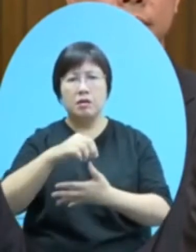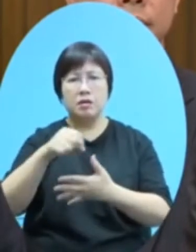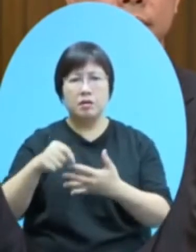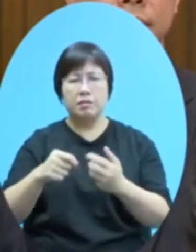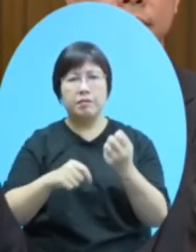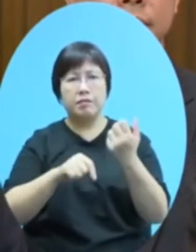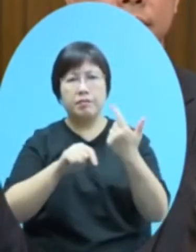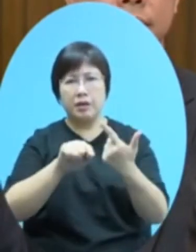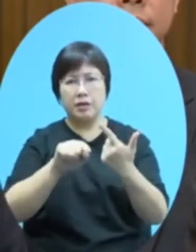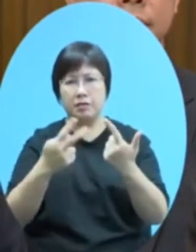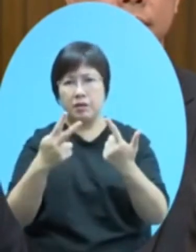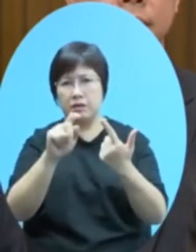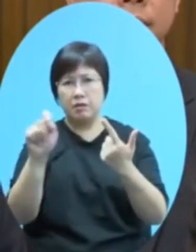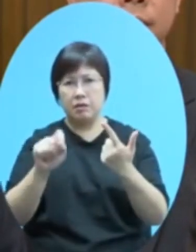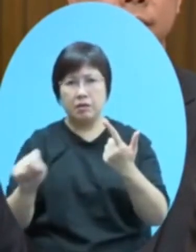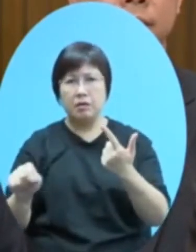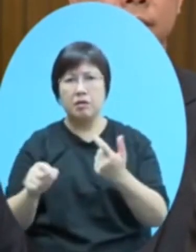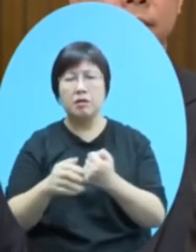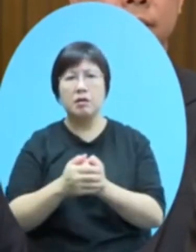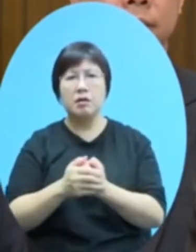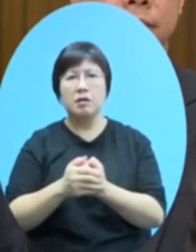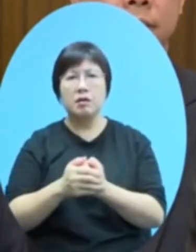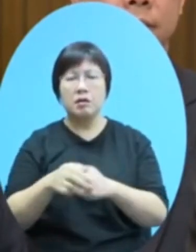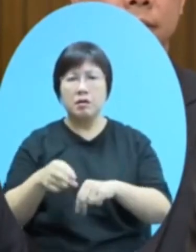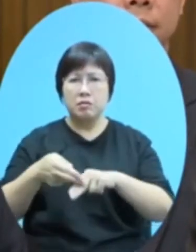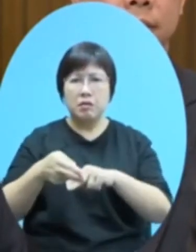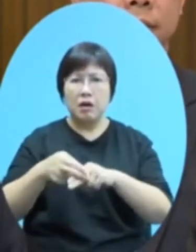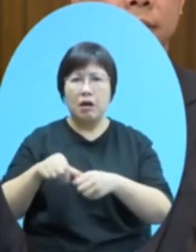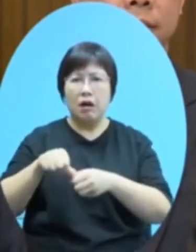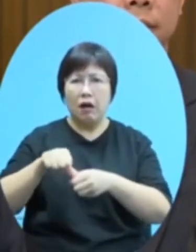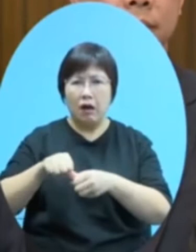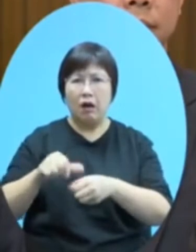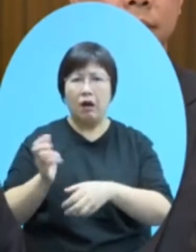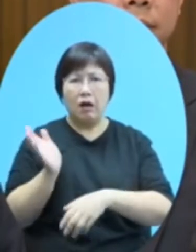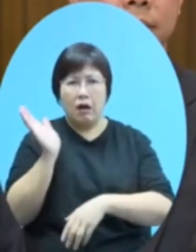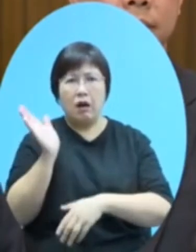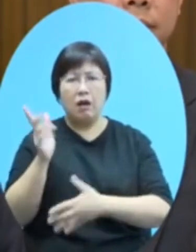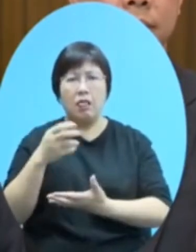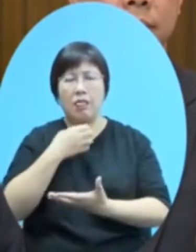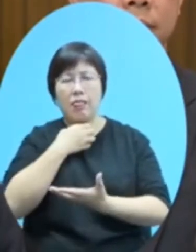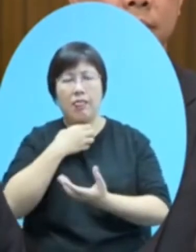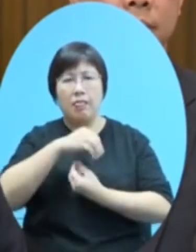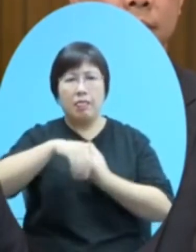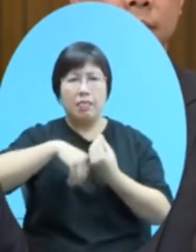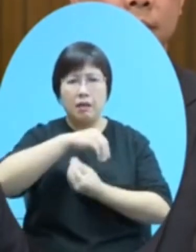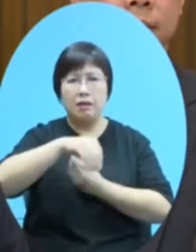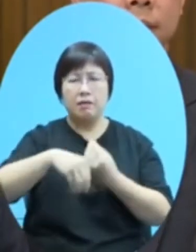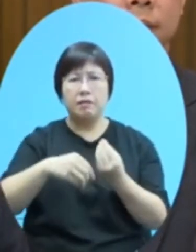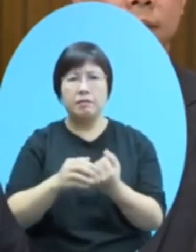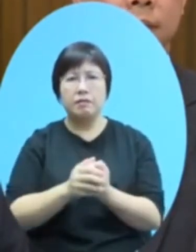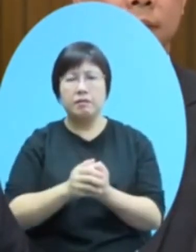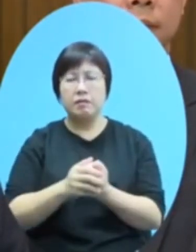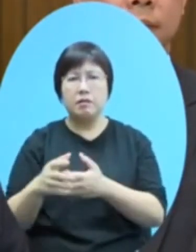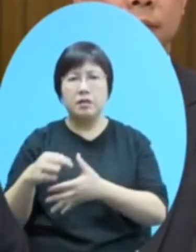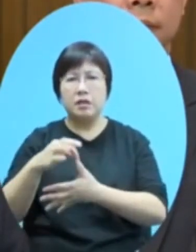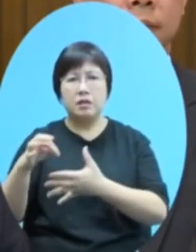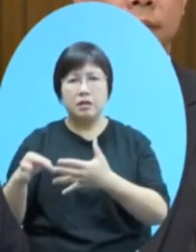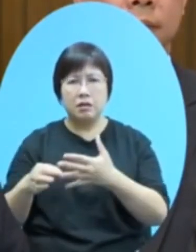嘅，飲食業嘅環境咧亦都好困難嘅。飲食業咧係下跌